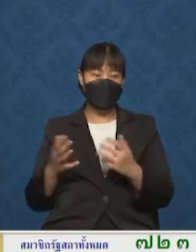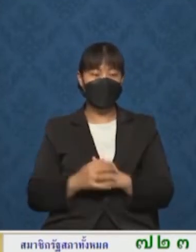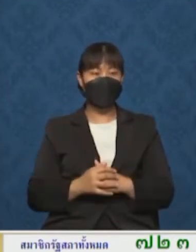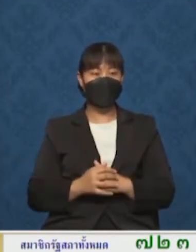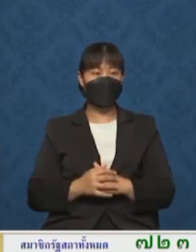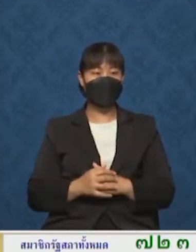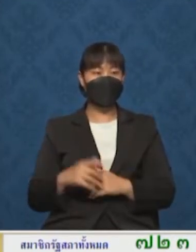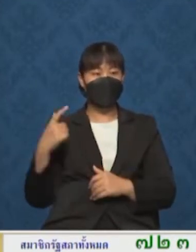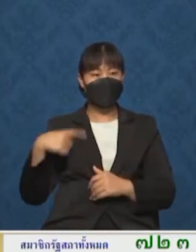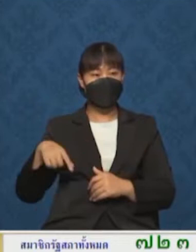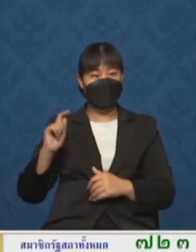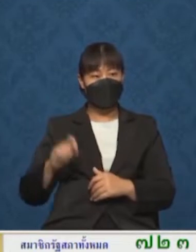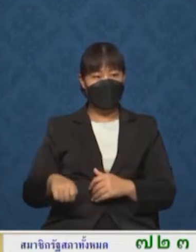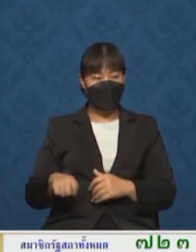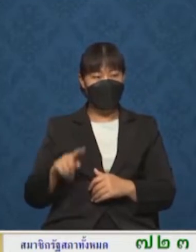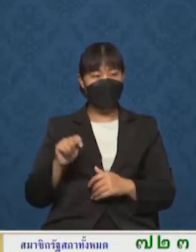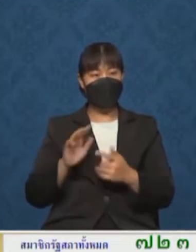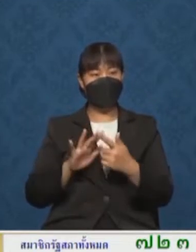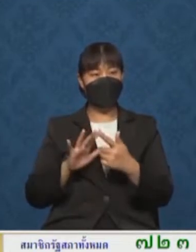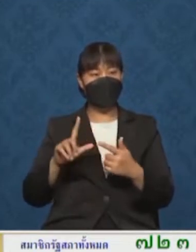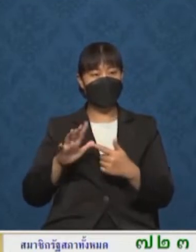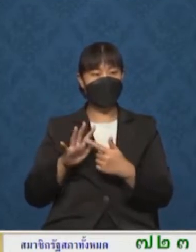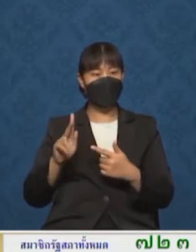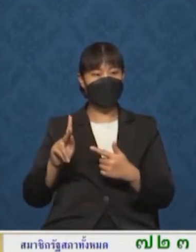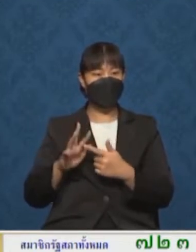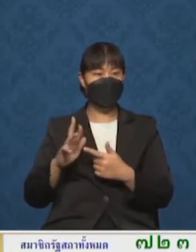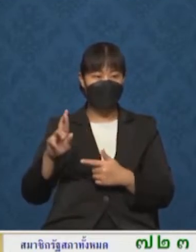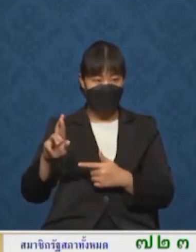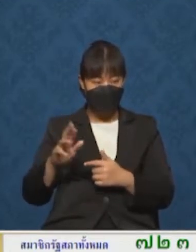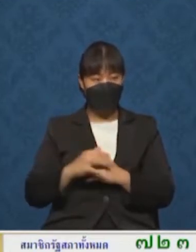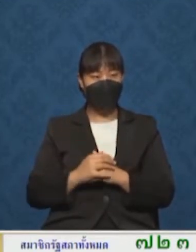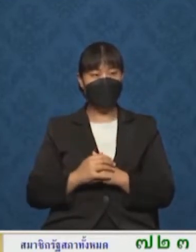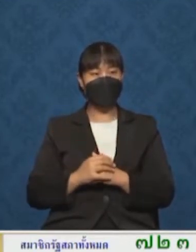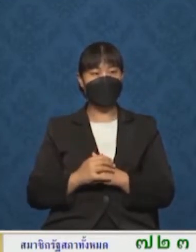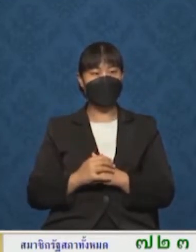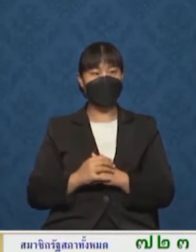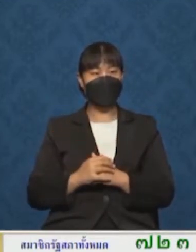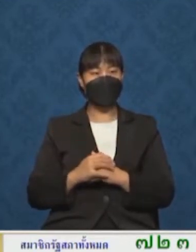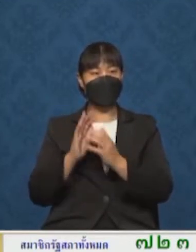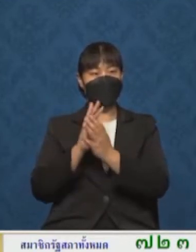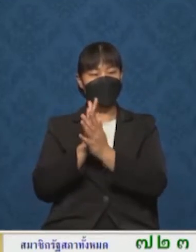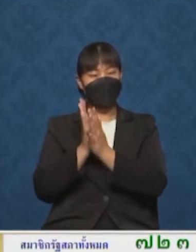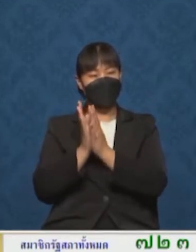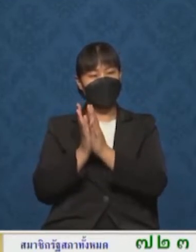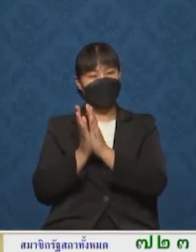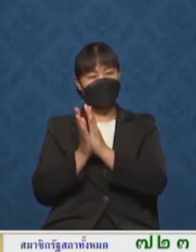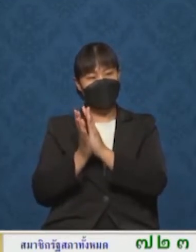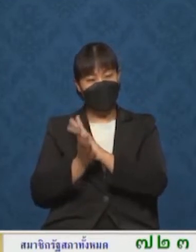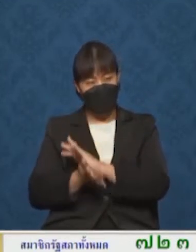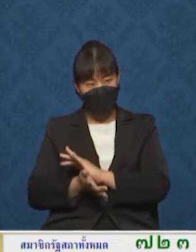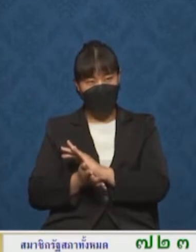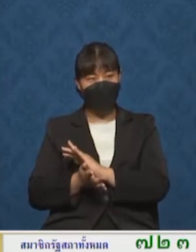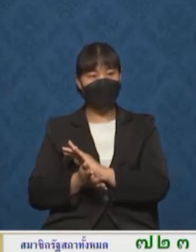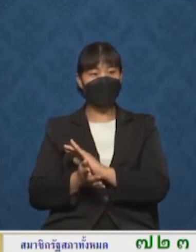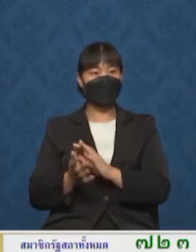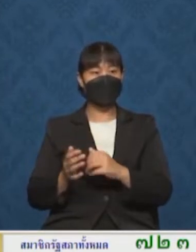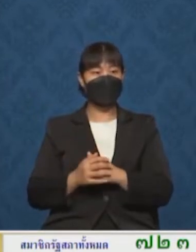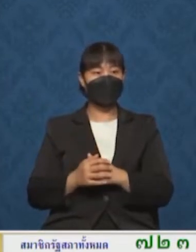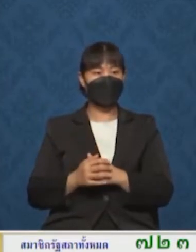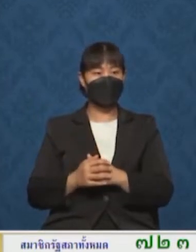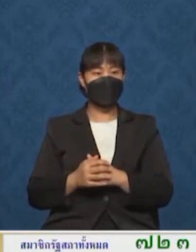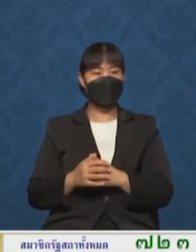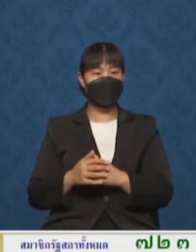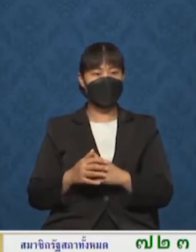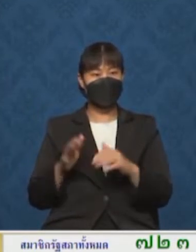ถูกการสถาวนาูการเรีกทำสรางขมาใหเหือนกับเป็สงศัษิต